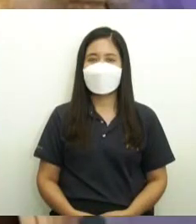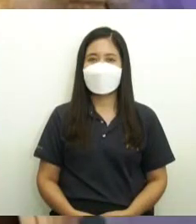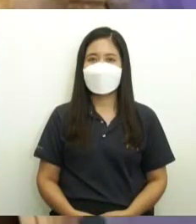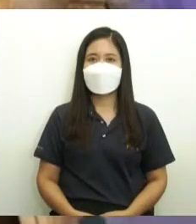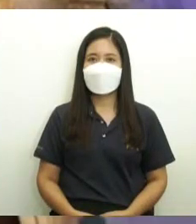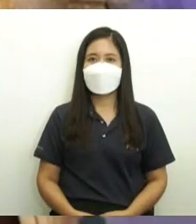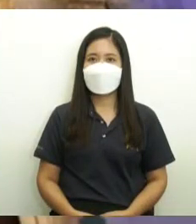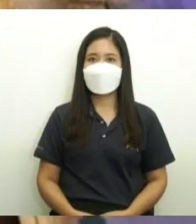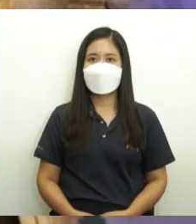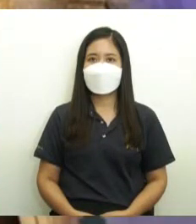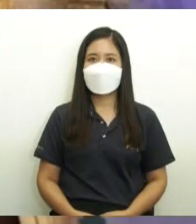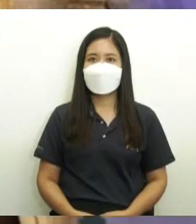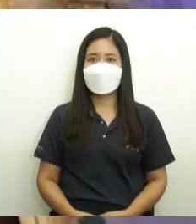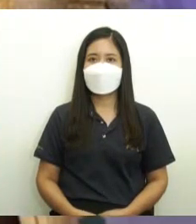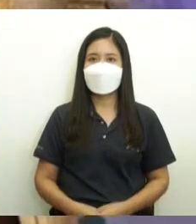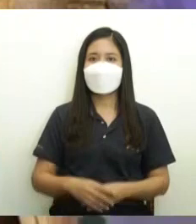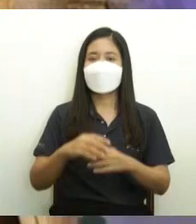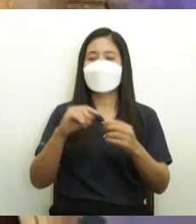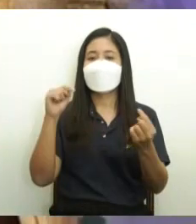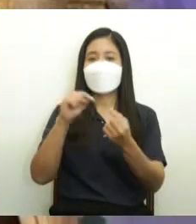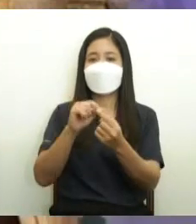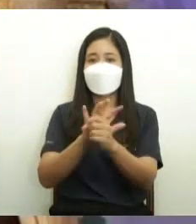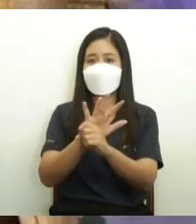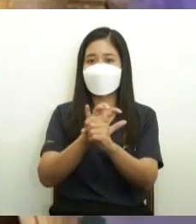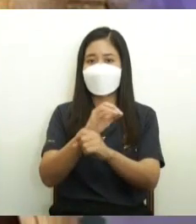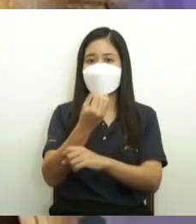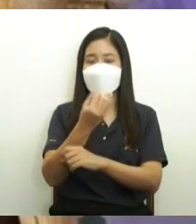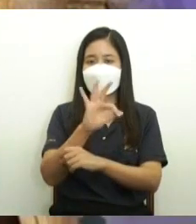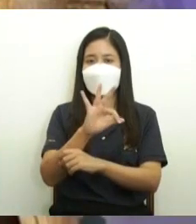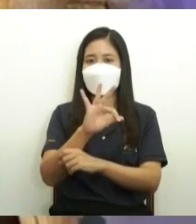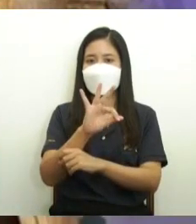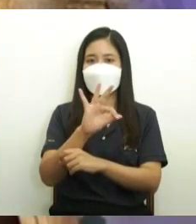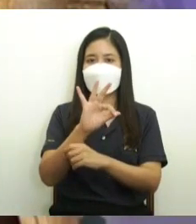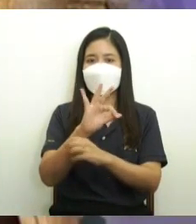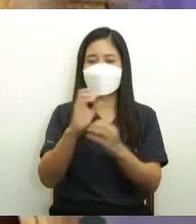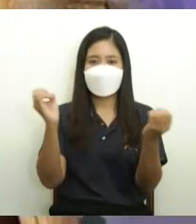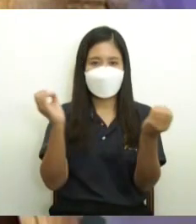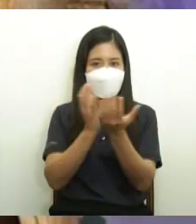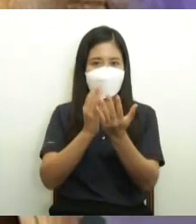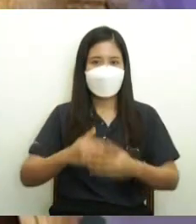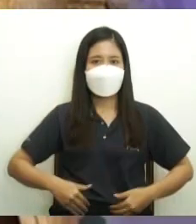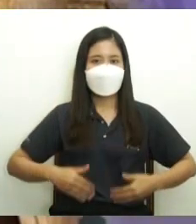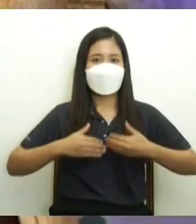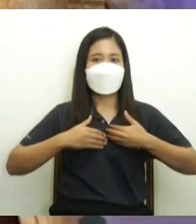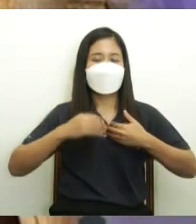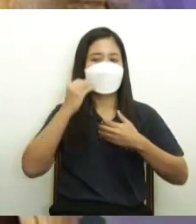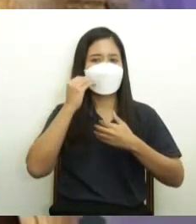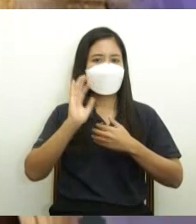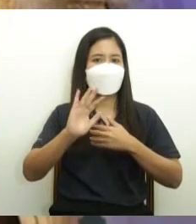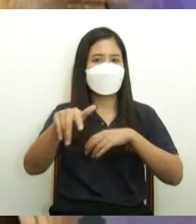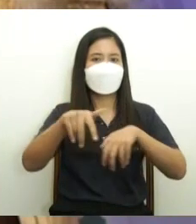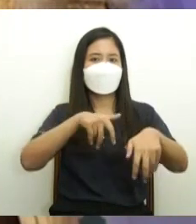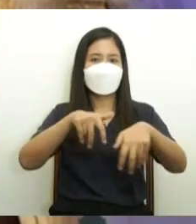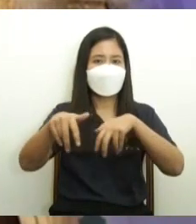ท่ามกลางสถานการณ์การแพร่ระบาดของโรคโควิด-19 ส่งผลกระทบต่อชีวิตความเป็นอยู่ของผู้คนโด